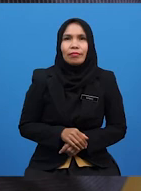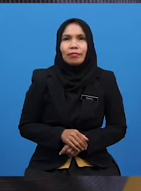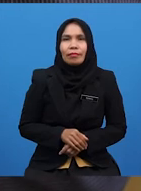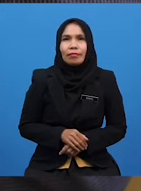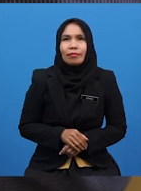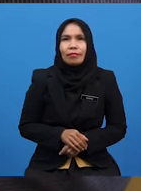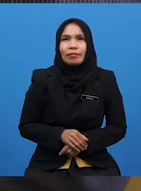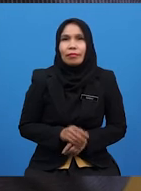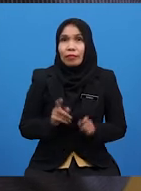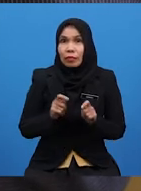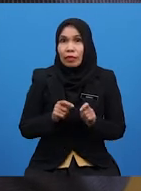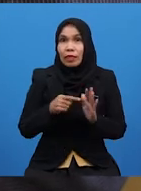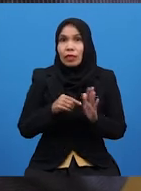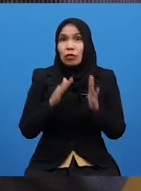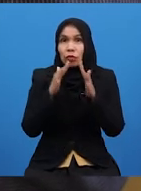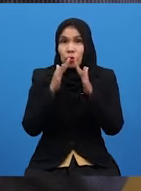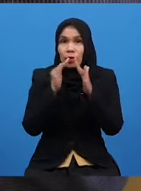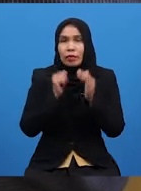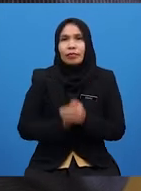pilih dimana